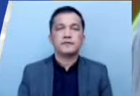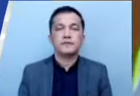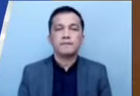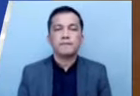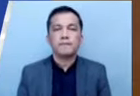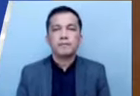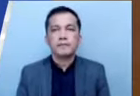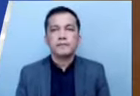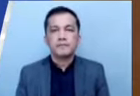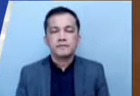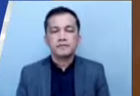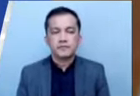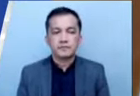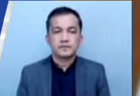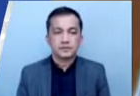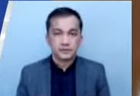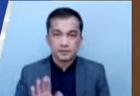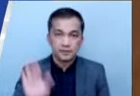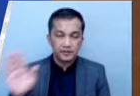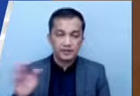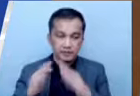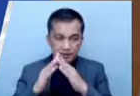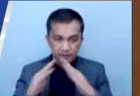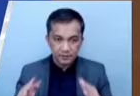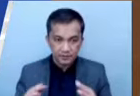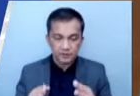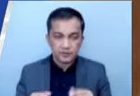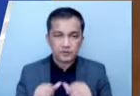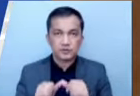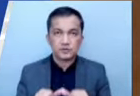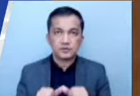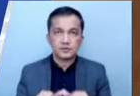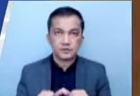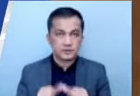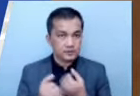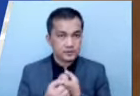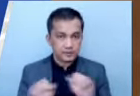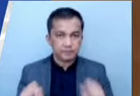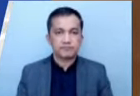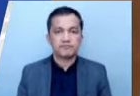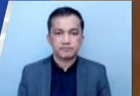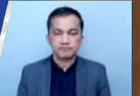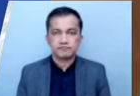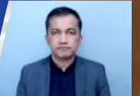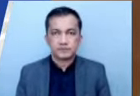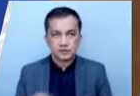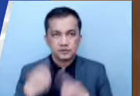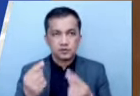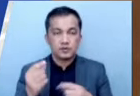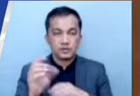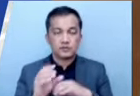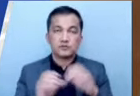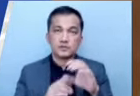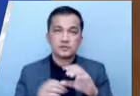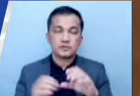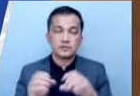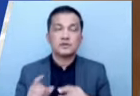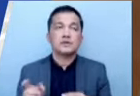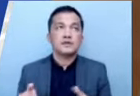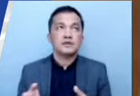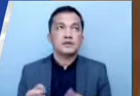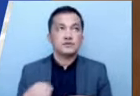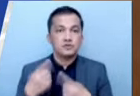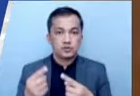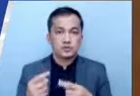kanilang mga bahay will continue to be safe, no? During the construction and during the